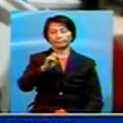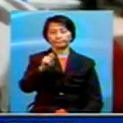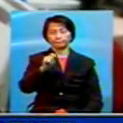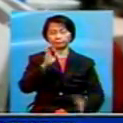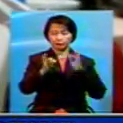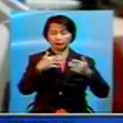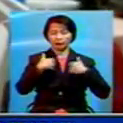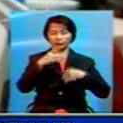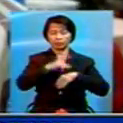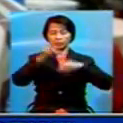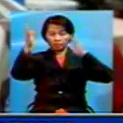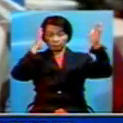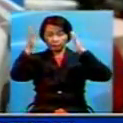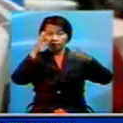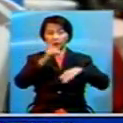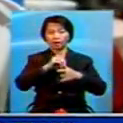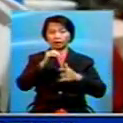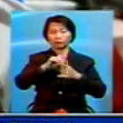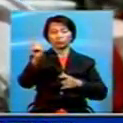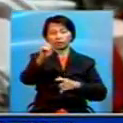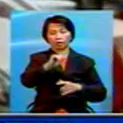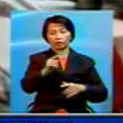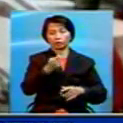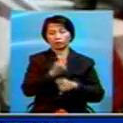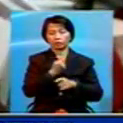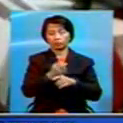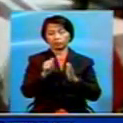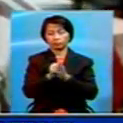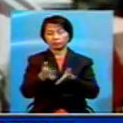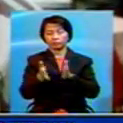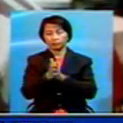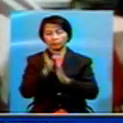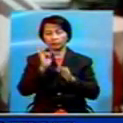ataupun Man tempat mungkin susahlah untuk kita